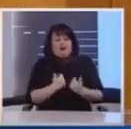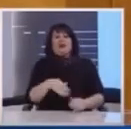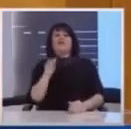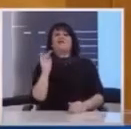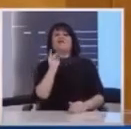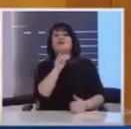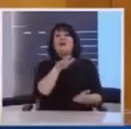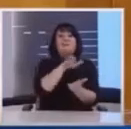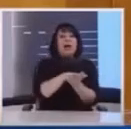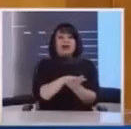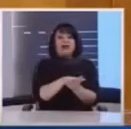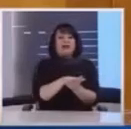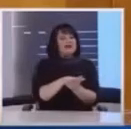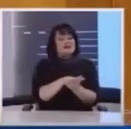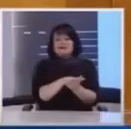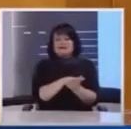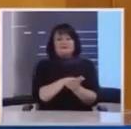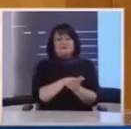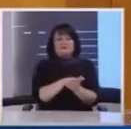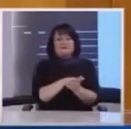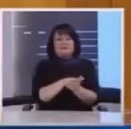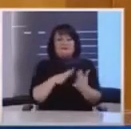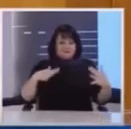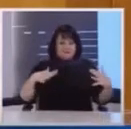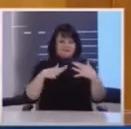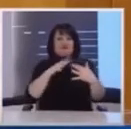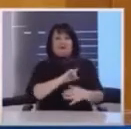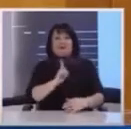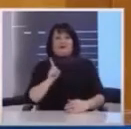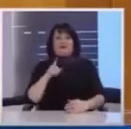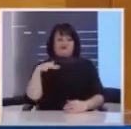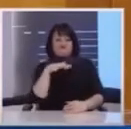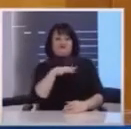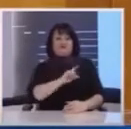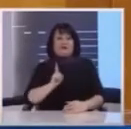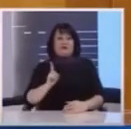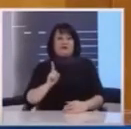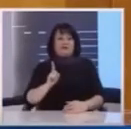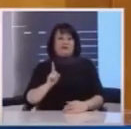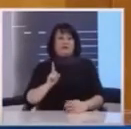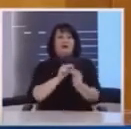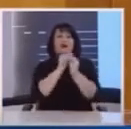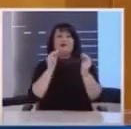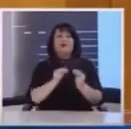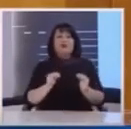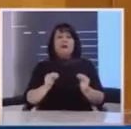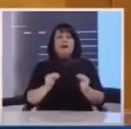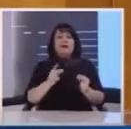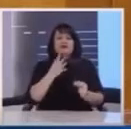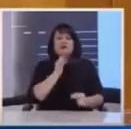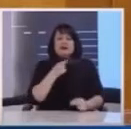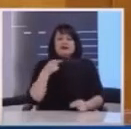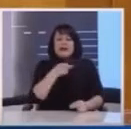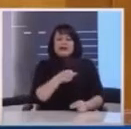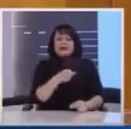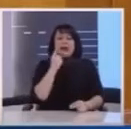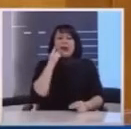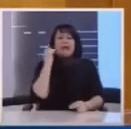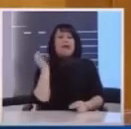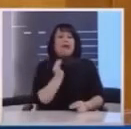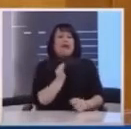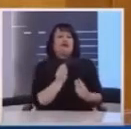τους μάρτυρες για να μην υποστούν bullying. Άρα το τέλειο έγκλημα.